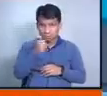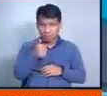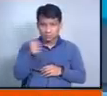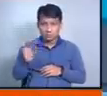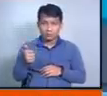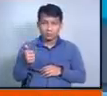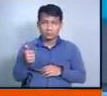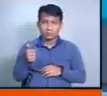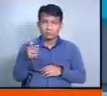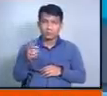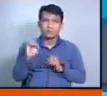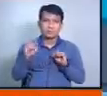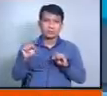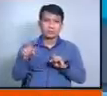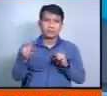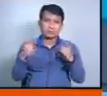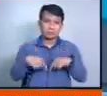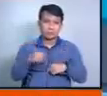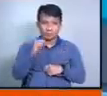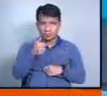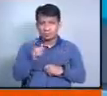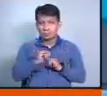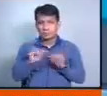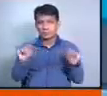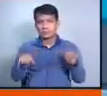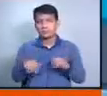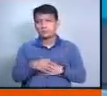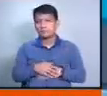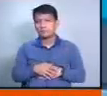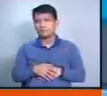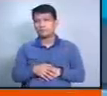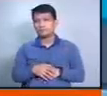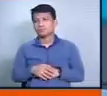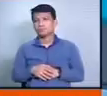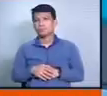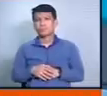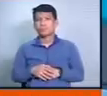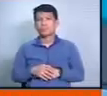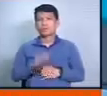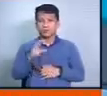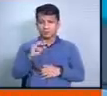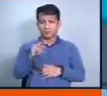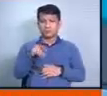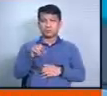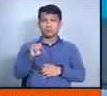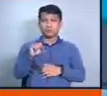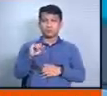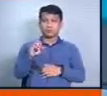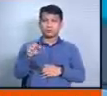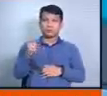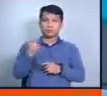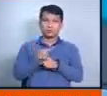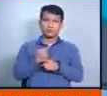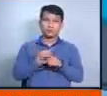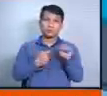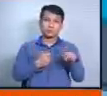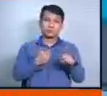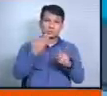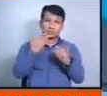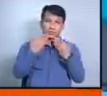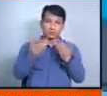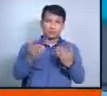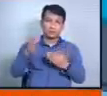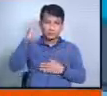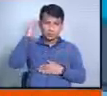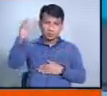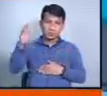inyong tanggapan, Major? Yes, sir po. Dito po, sir. Sige po. Sa kamkrami, Major, ano? Sa social? Yes, sir. Opo, sir. Salamat po, Major.